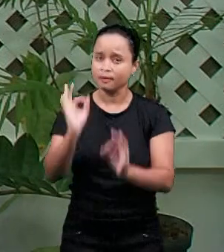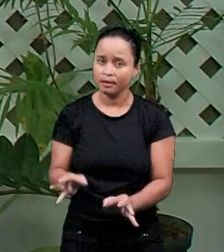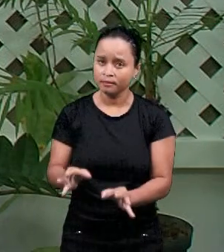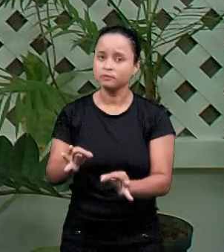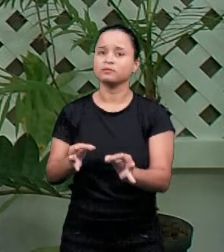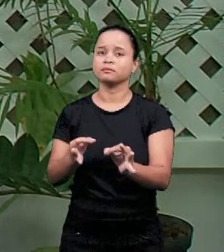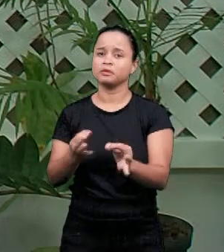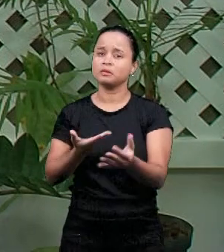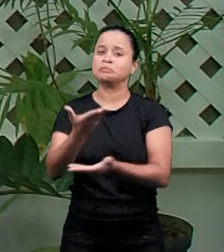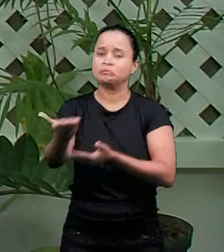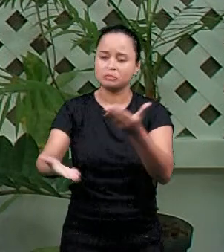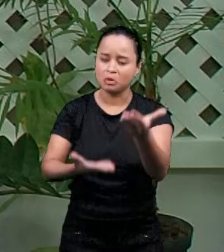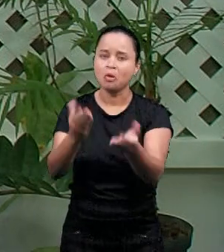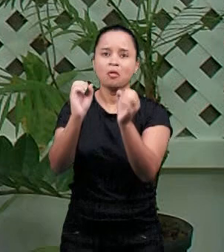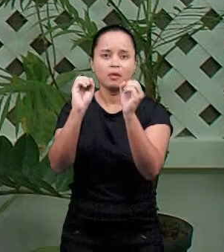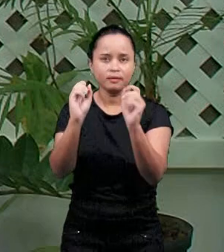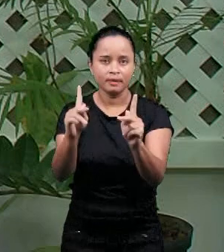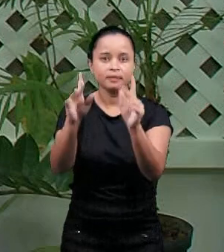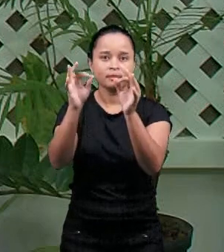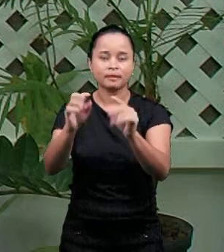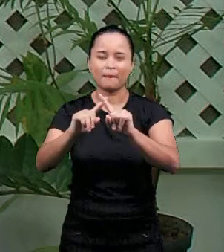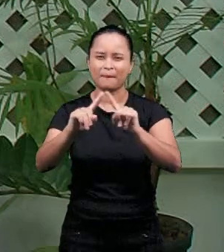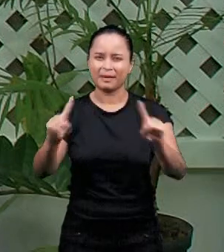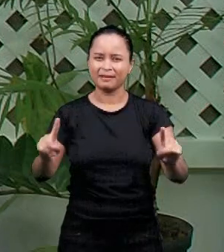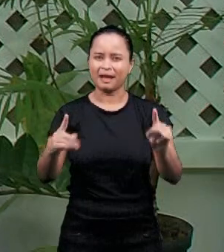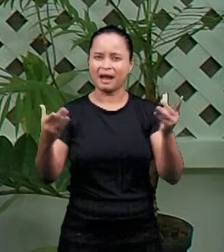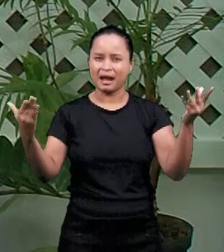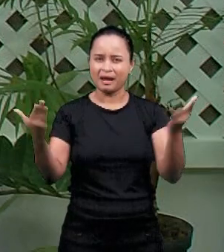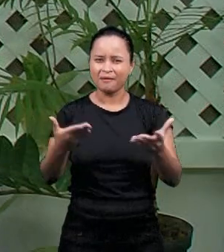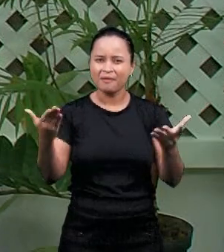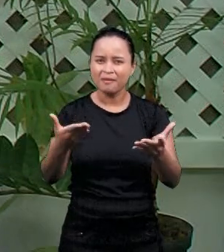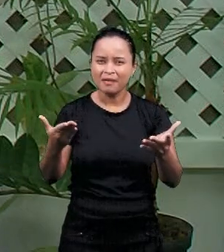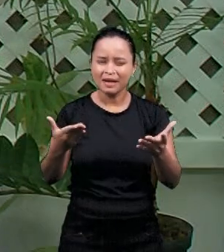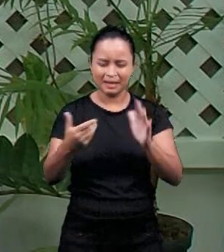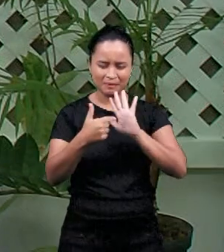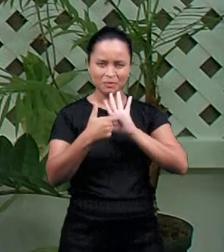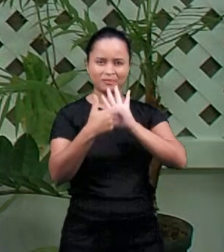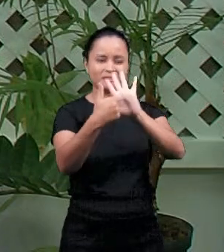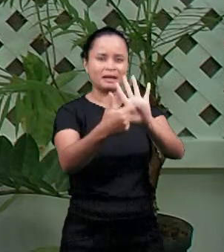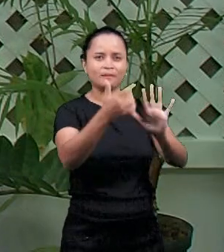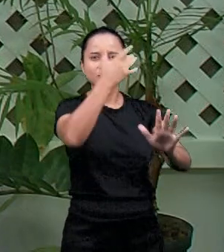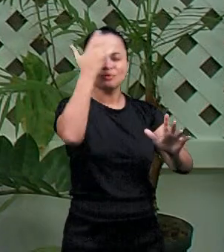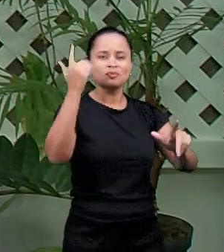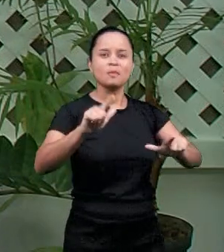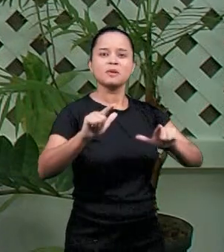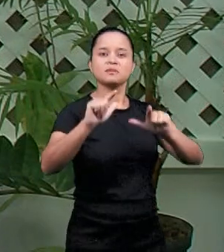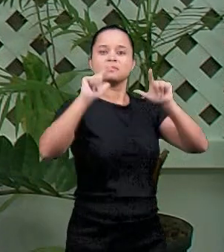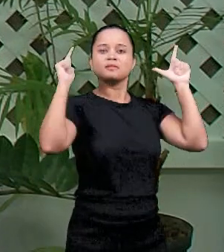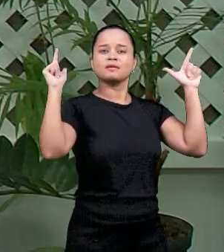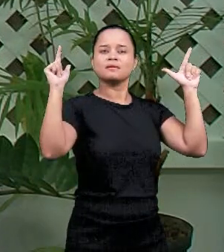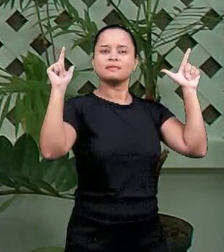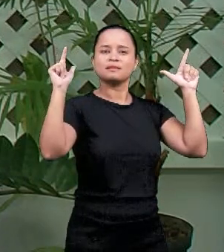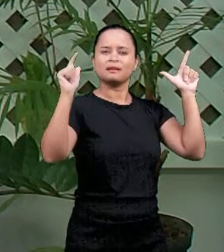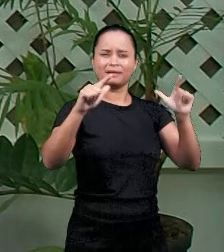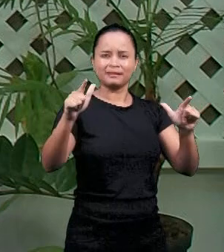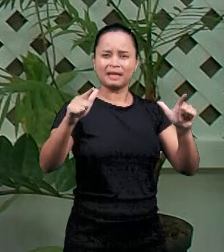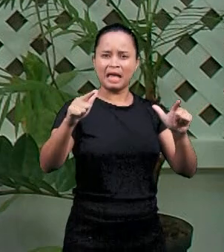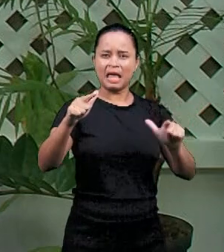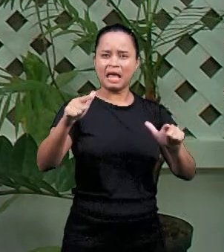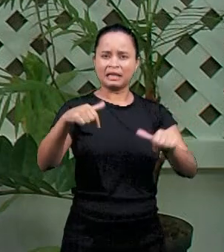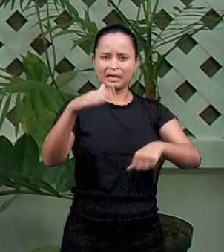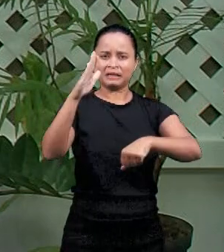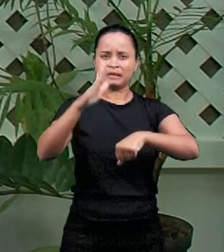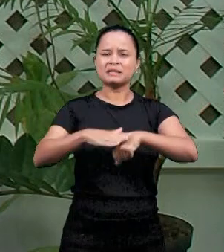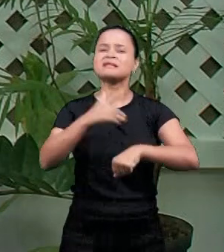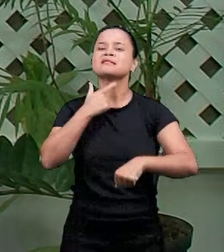va bien. Mais exposer les gens et vouloir faire la propagande de soi-même, de ses